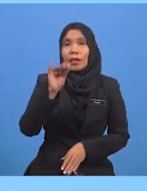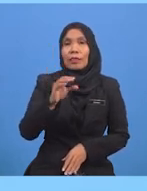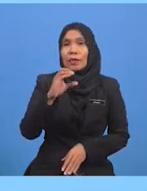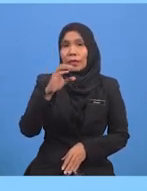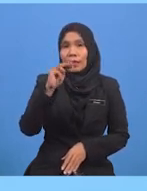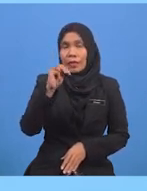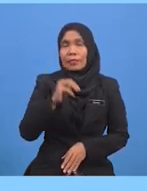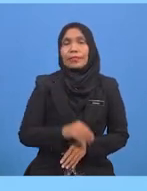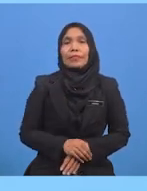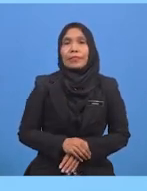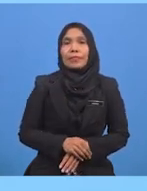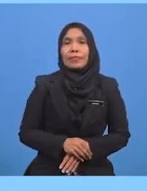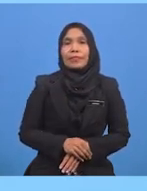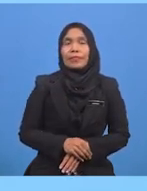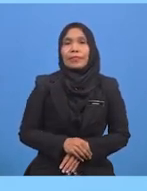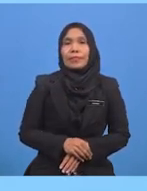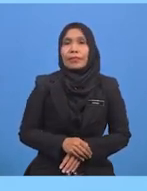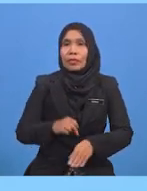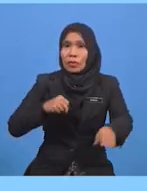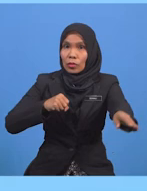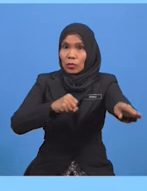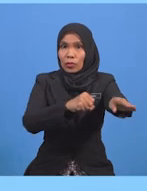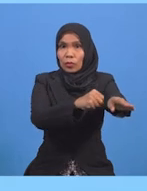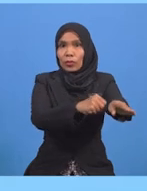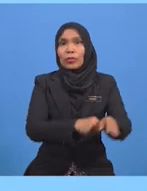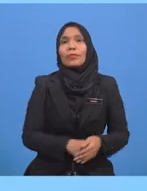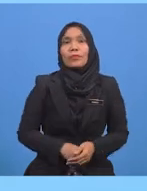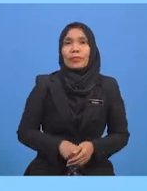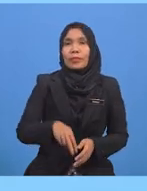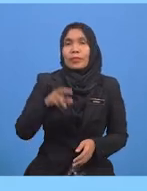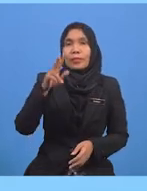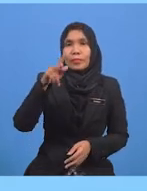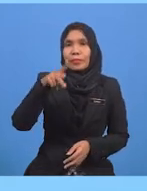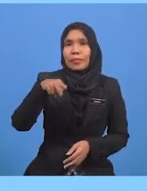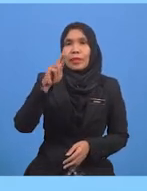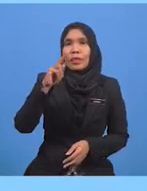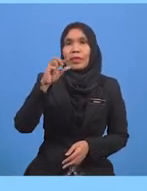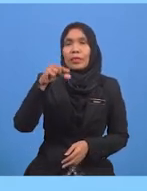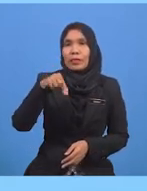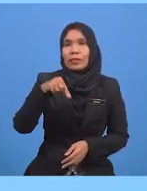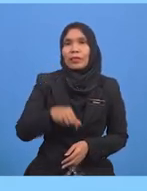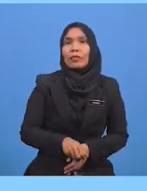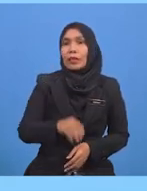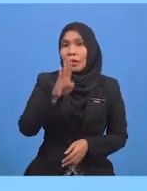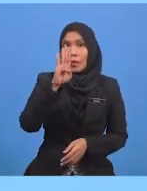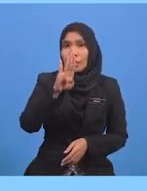dan sudut PRQ ialah 46 darjah.